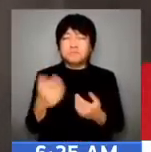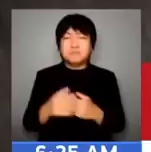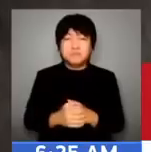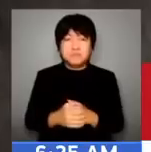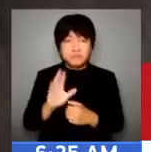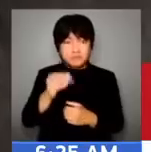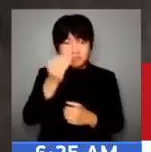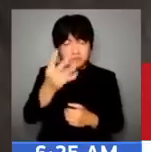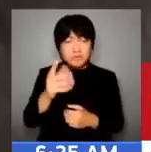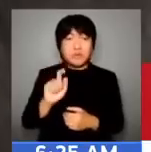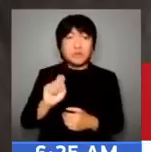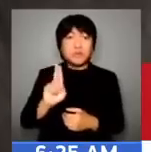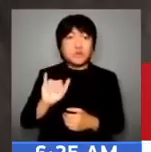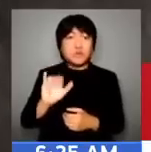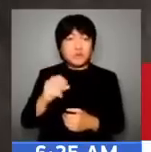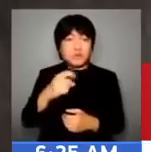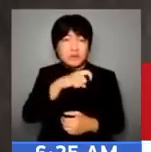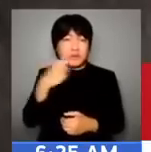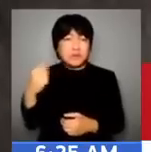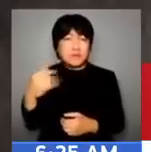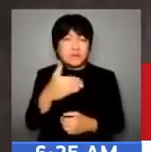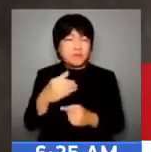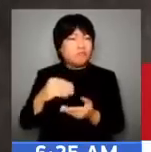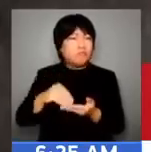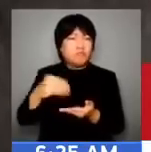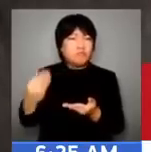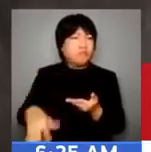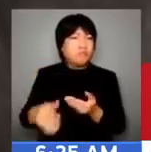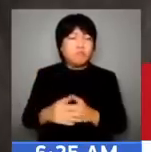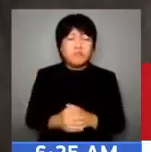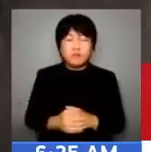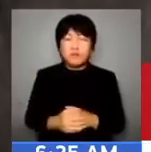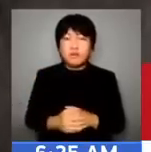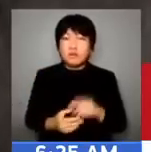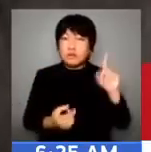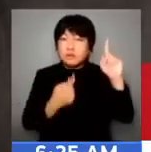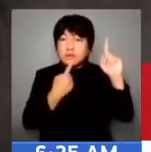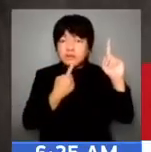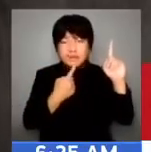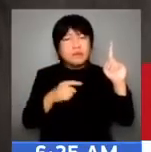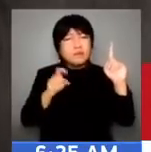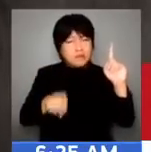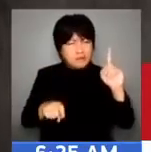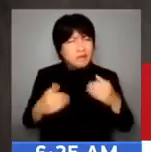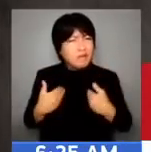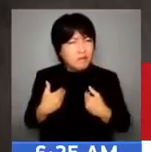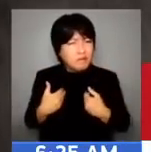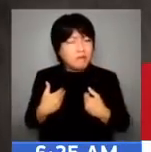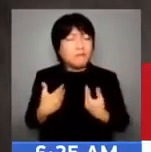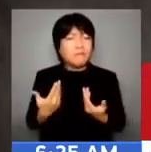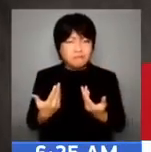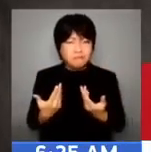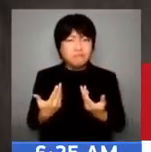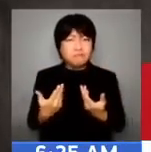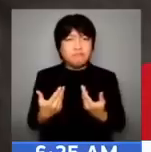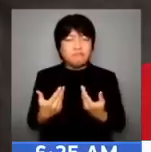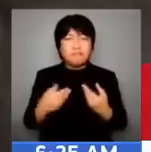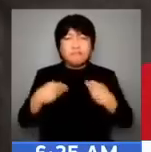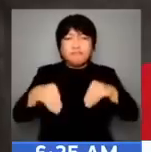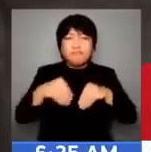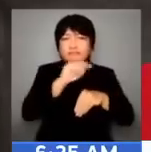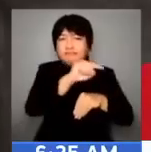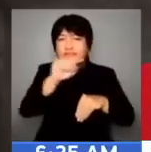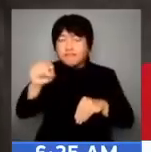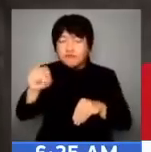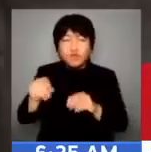mahal. Sana po, meron. Kasi kung meron po, hindi na po kagaya ng ganito. Pipila pa, tapos aasa ka